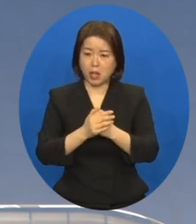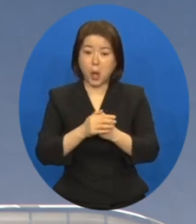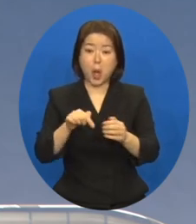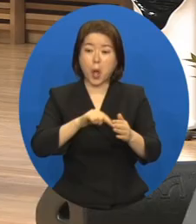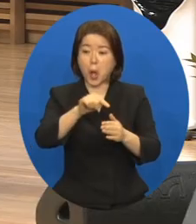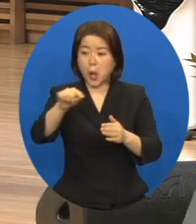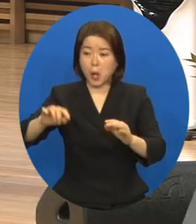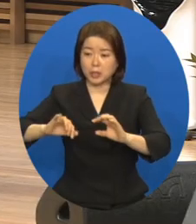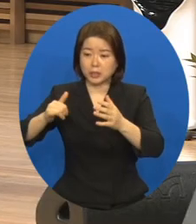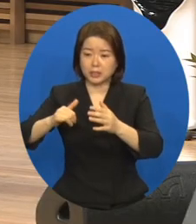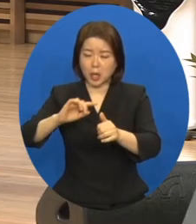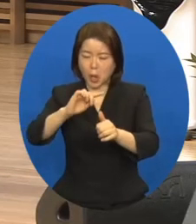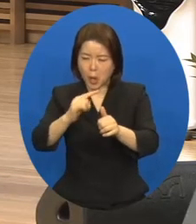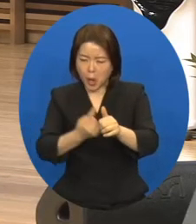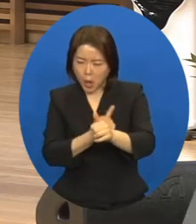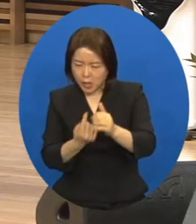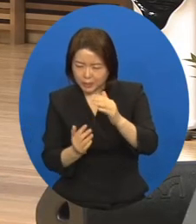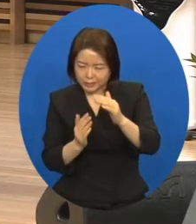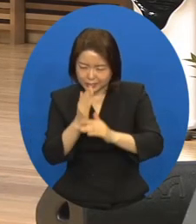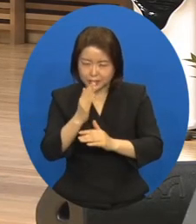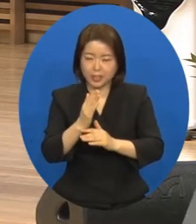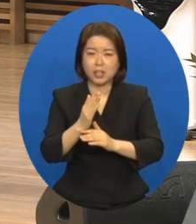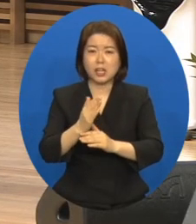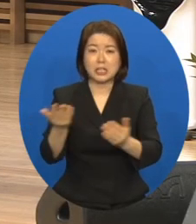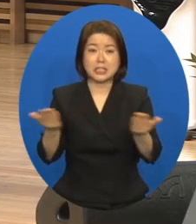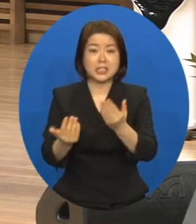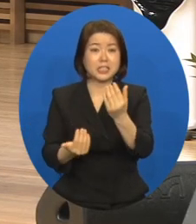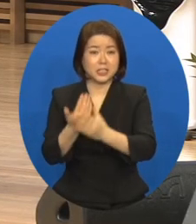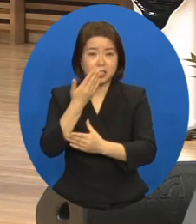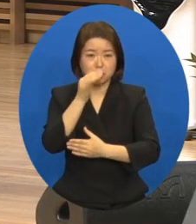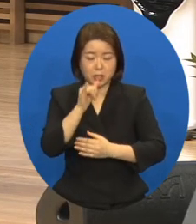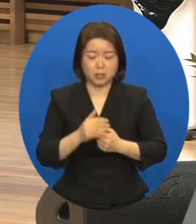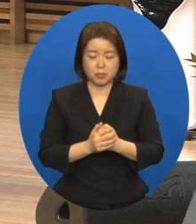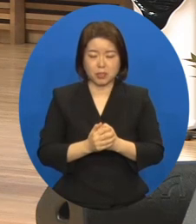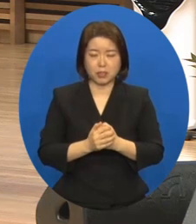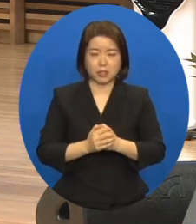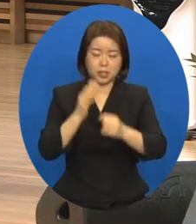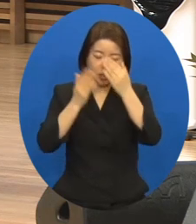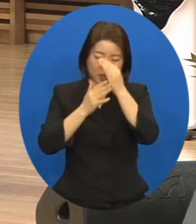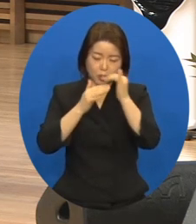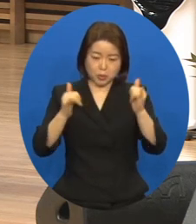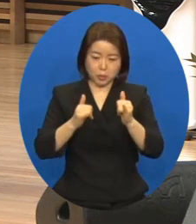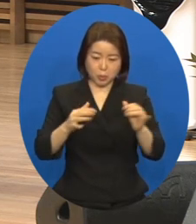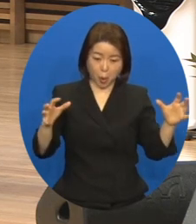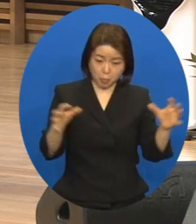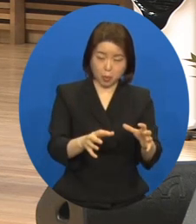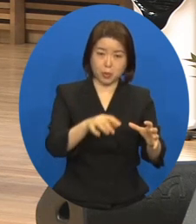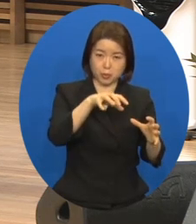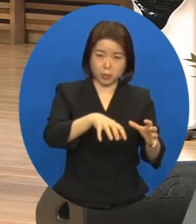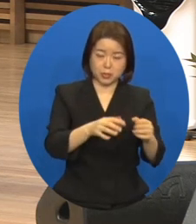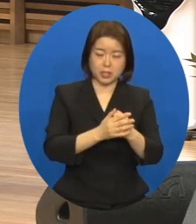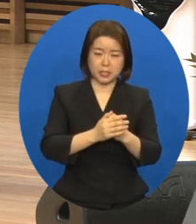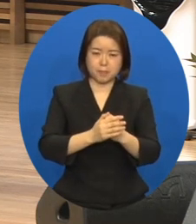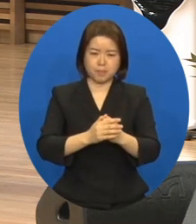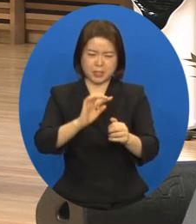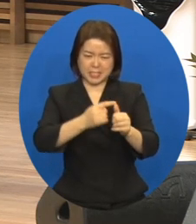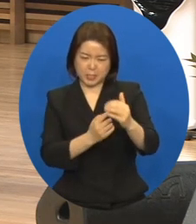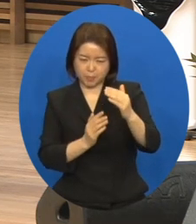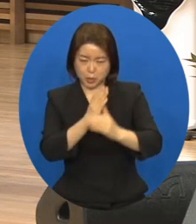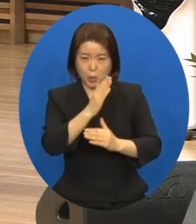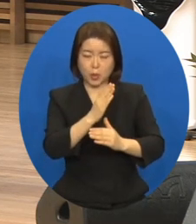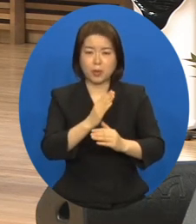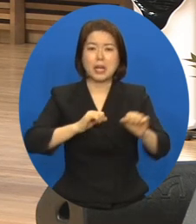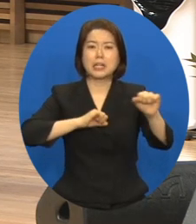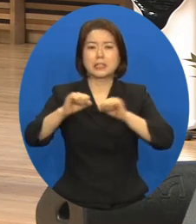되어 있습니다. 성도들이 모인 교회에 당연히 초자연적인 역사들이 일어나게 되어